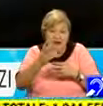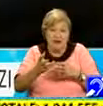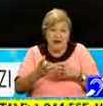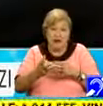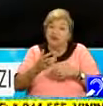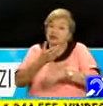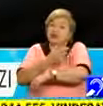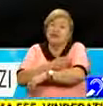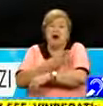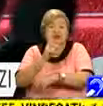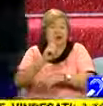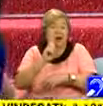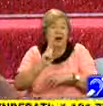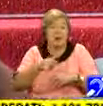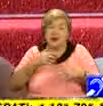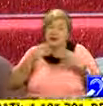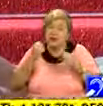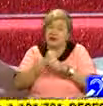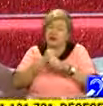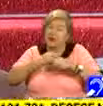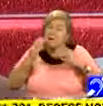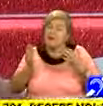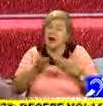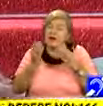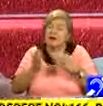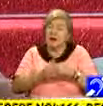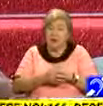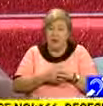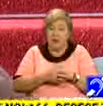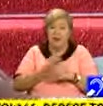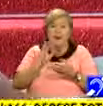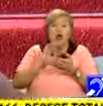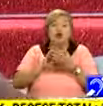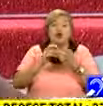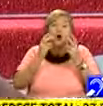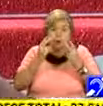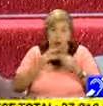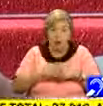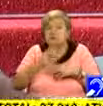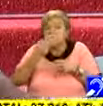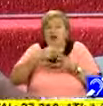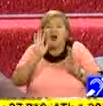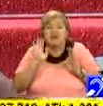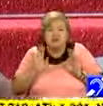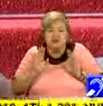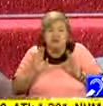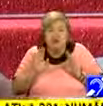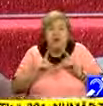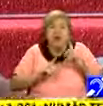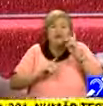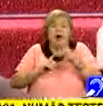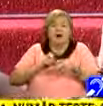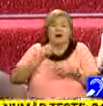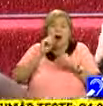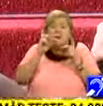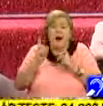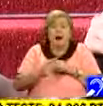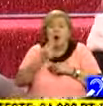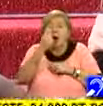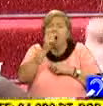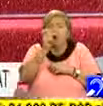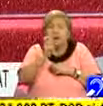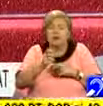în următoarea perioadă. Regula de bază este cât se poate de clară. La apariția unui caz confirmat